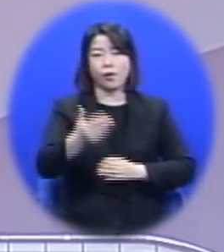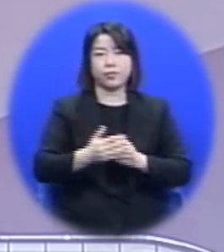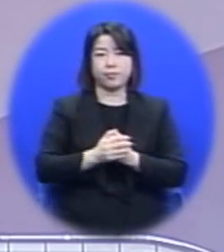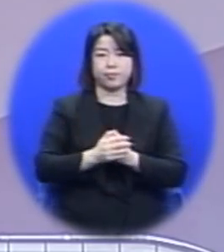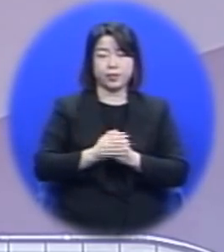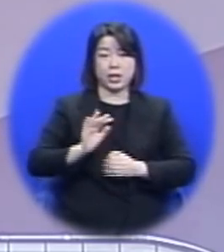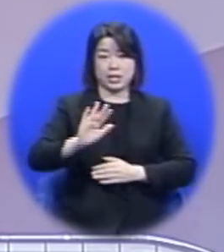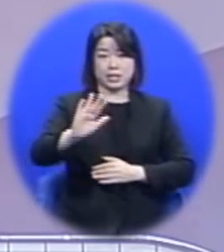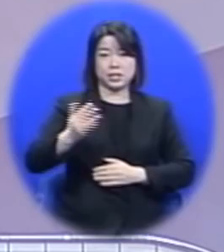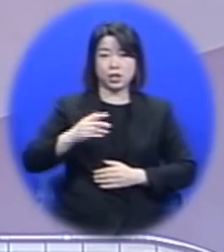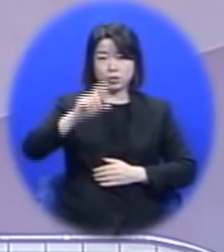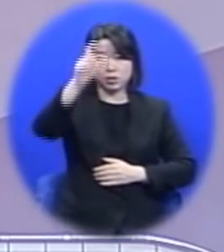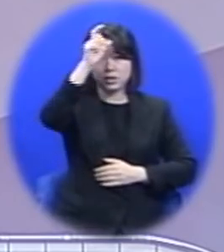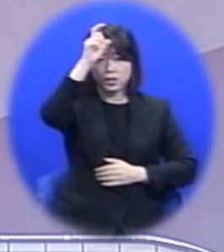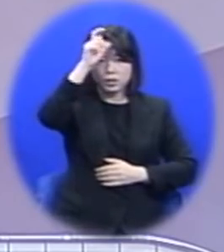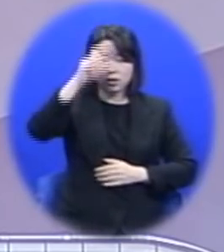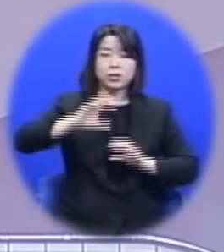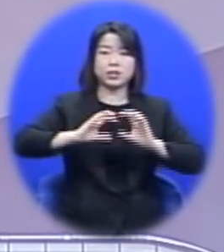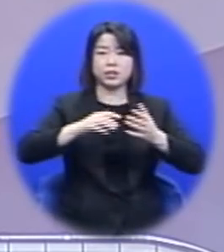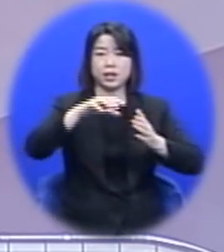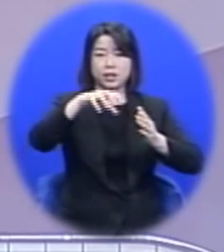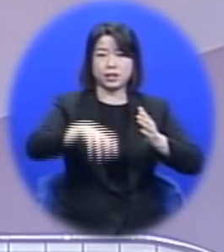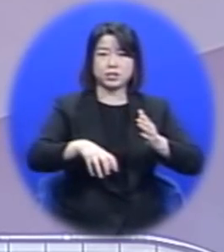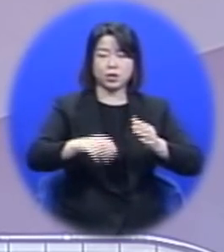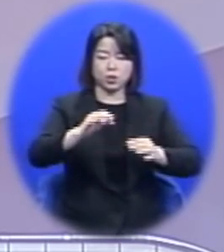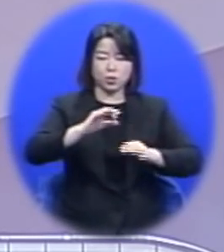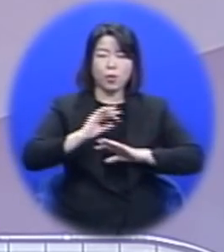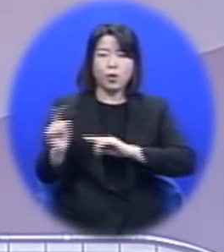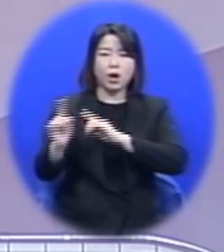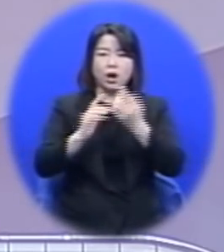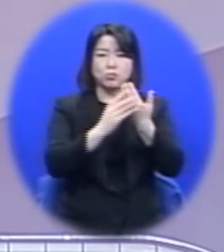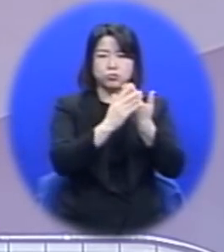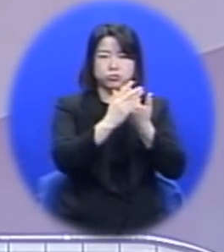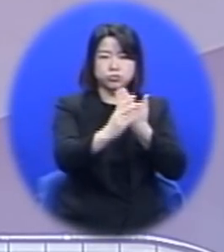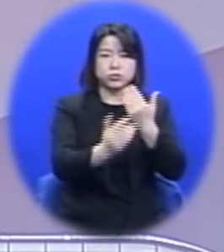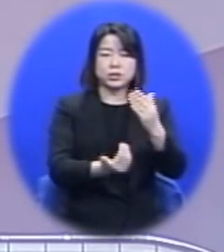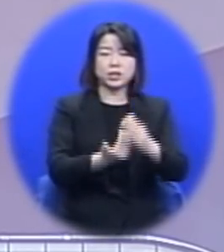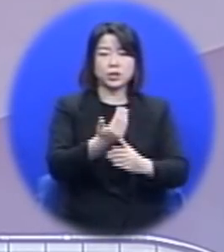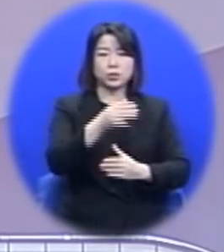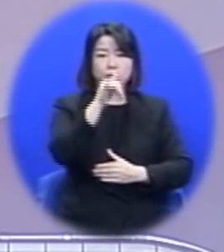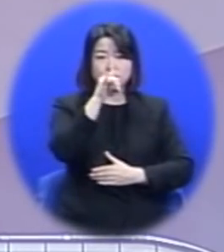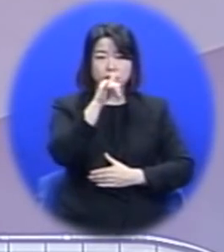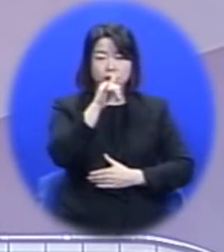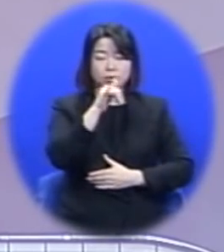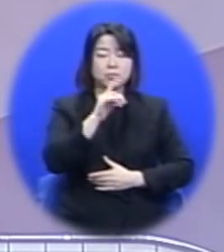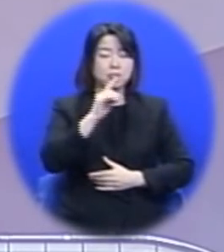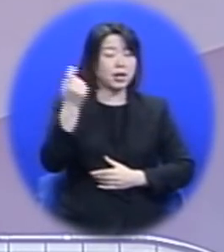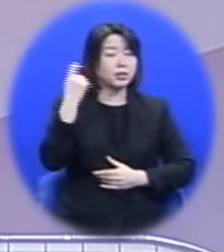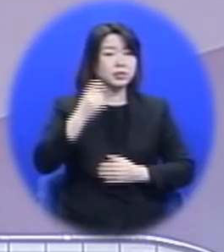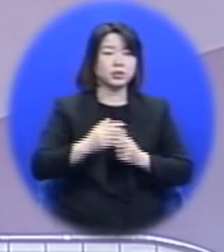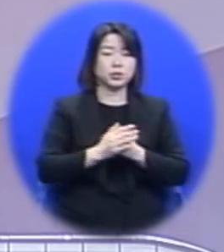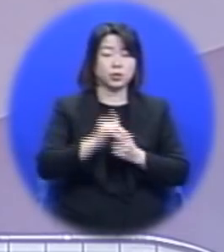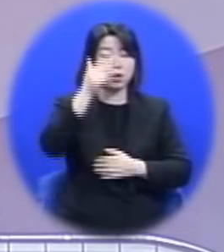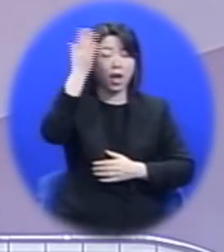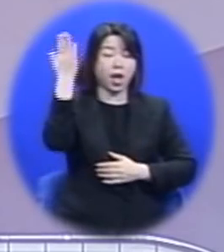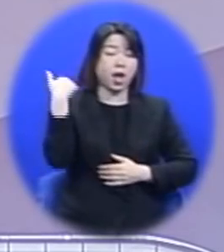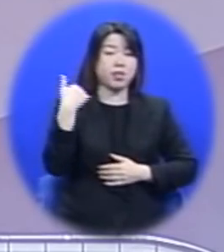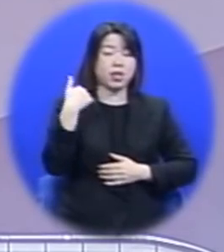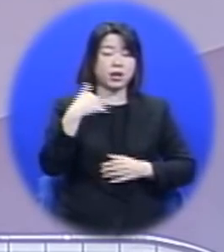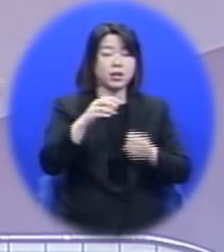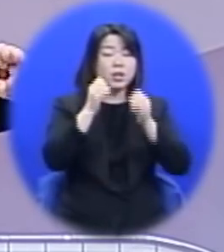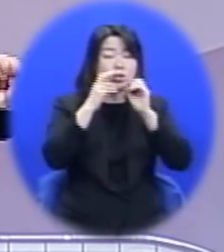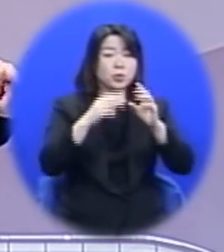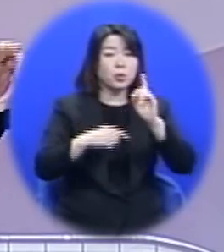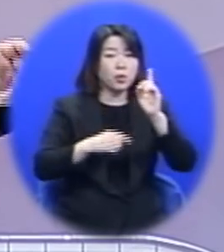최근에 터키에서 놀라운 부흥이 일어나고 있다는 소식을 듣습니다. 교인이 없었어요. 선교사님 한